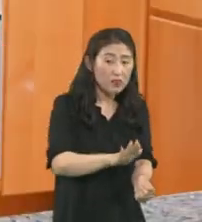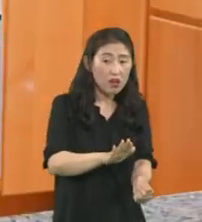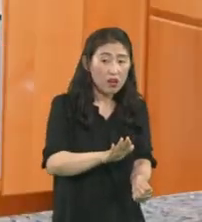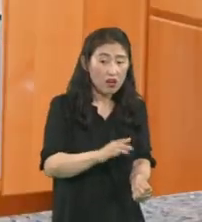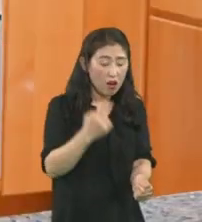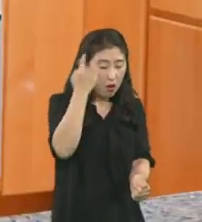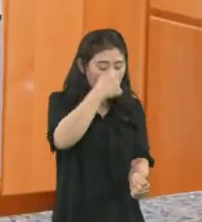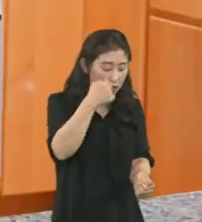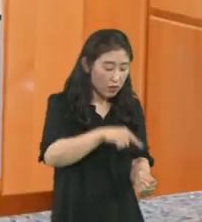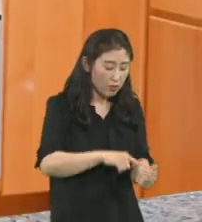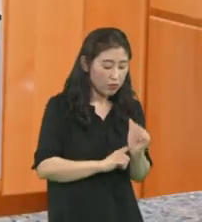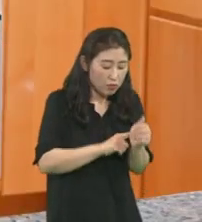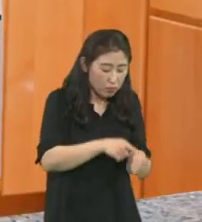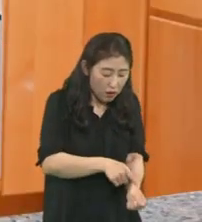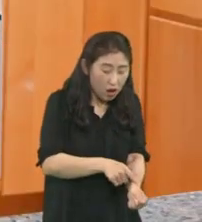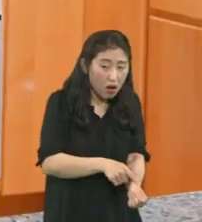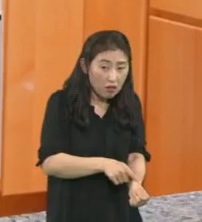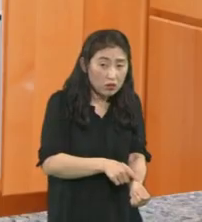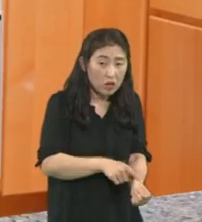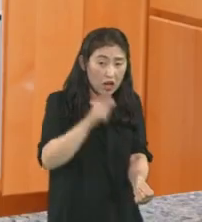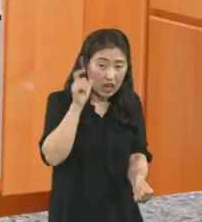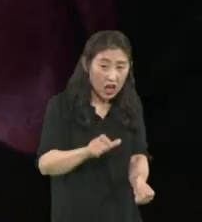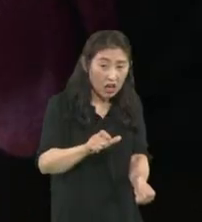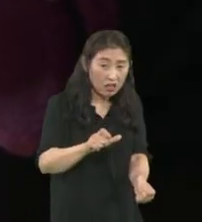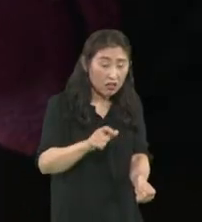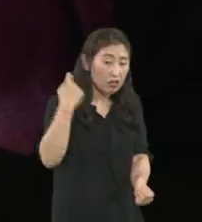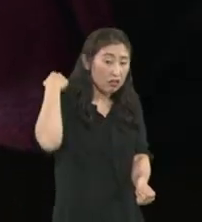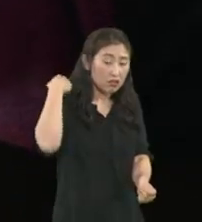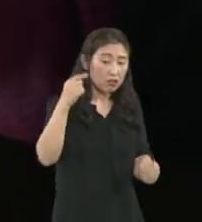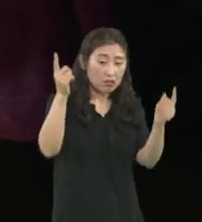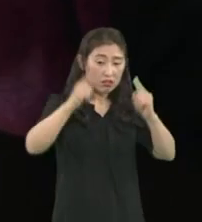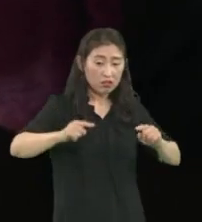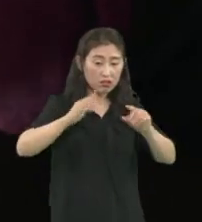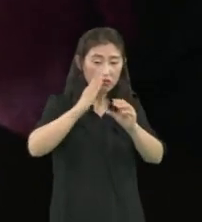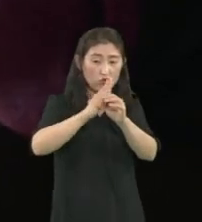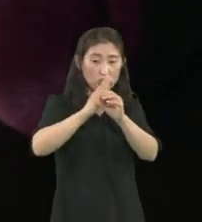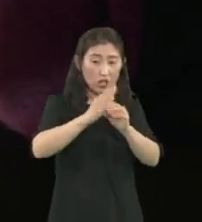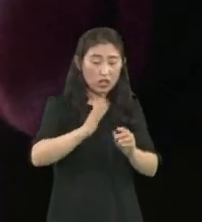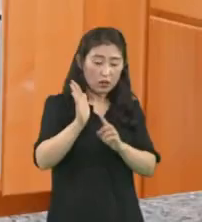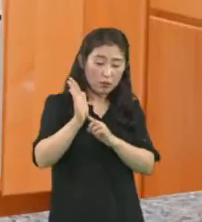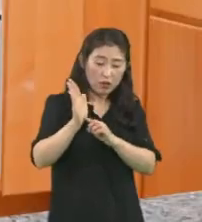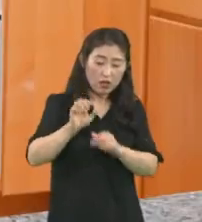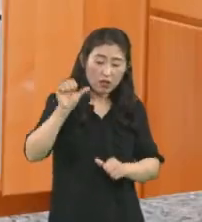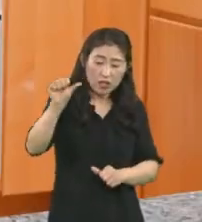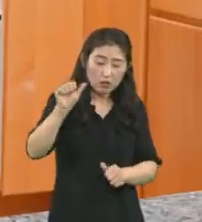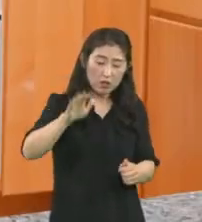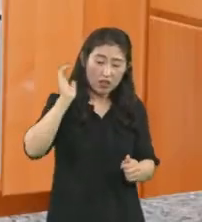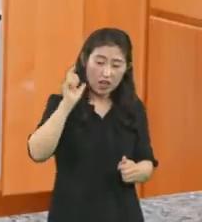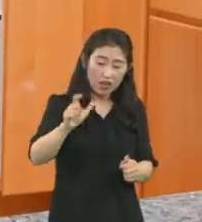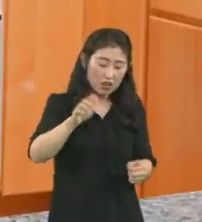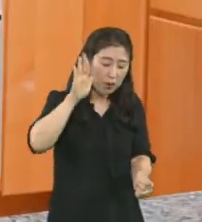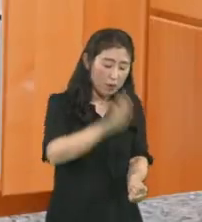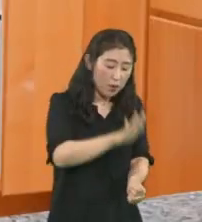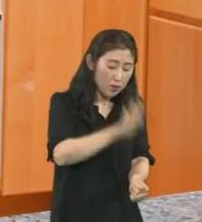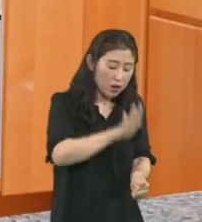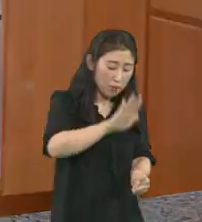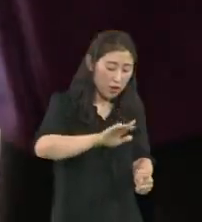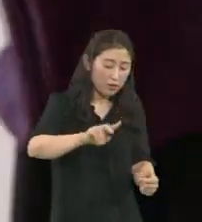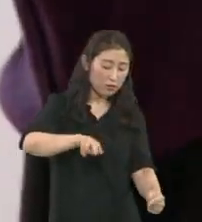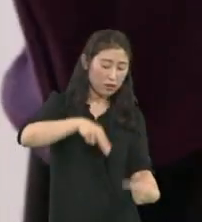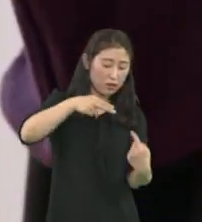머리가 아래를 향하도록 엎드리게 한 뒤 등 가운데를 손바닥 밑부분으로 3개 5차례 정도 두드리고 바로 눕힌